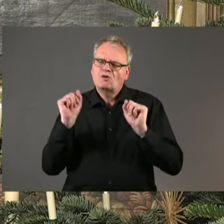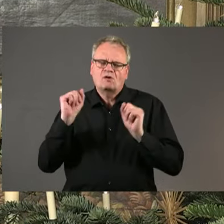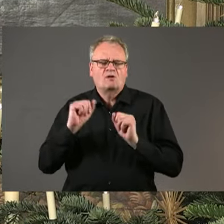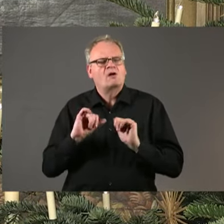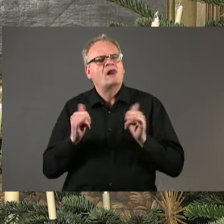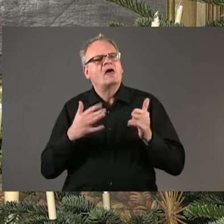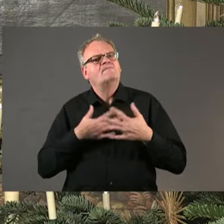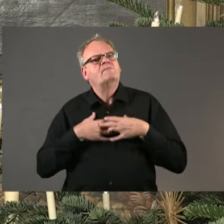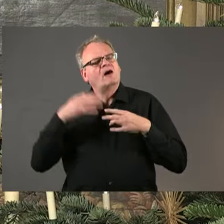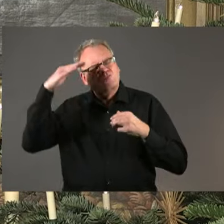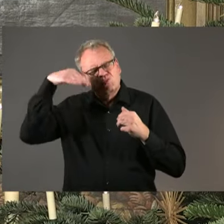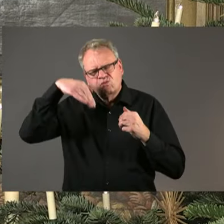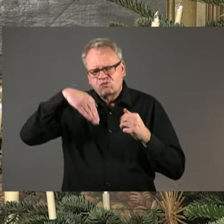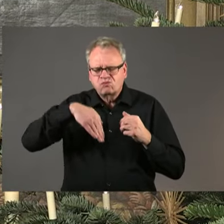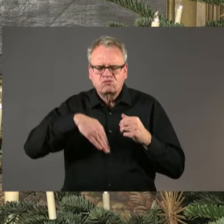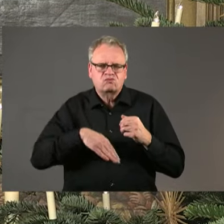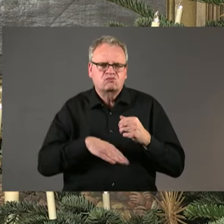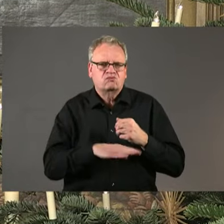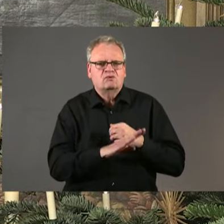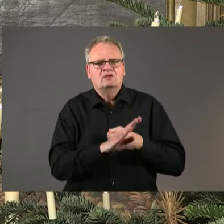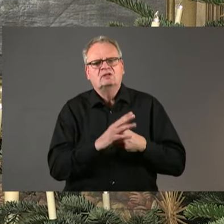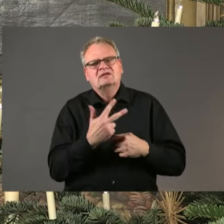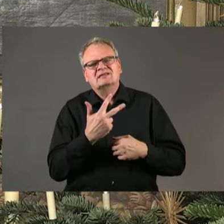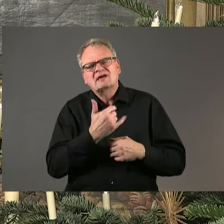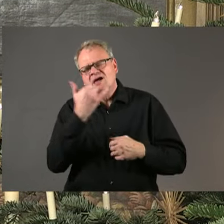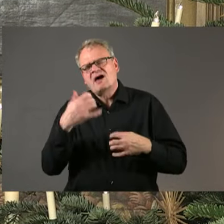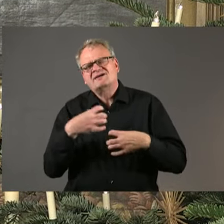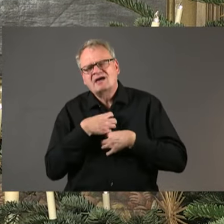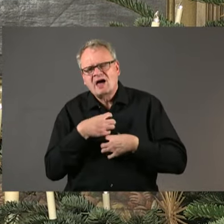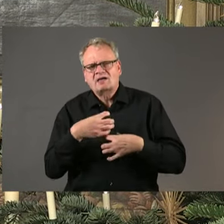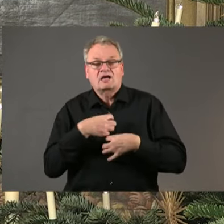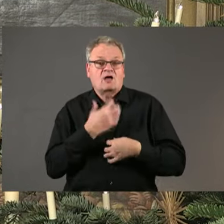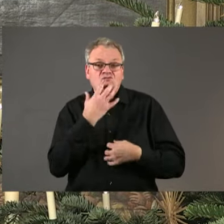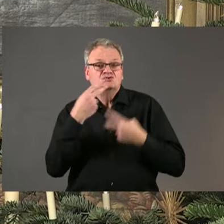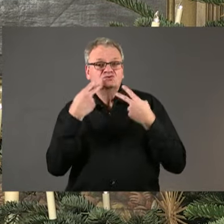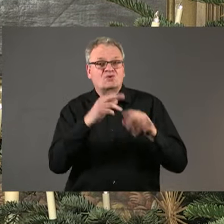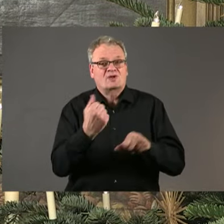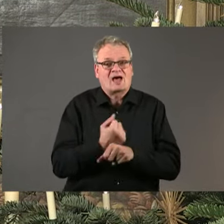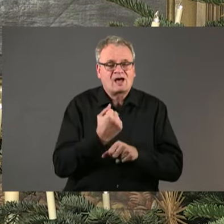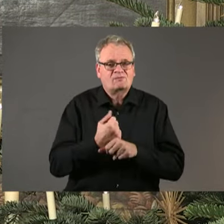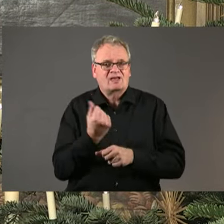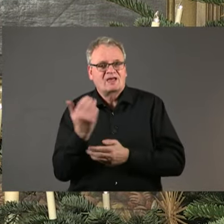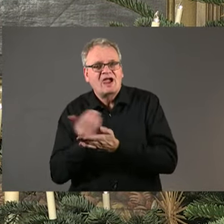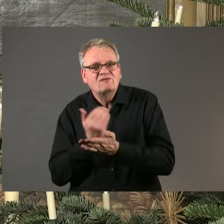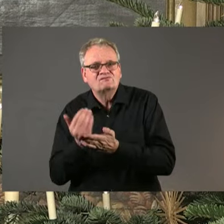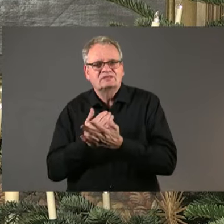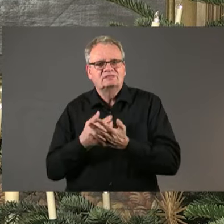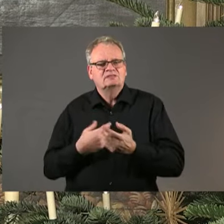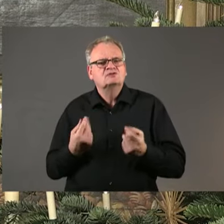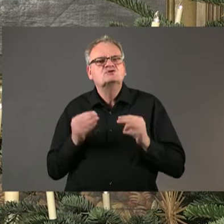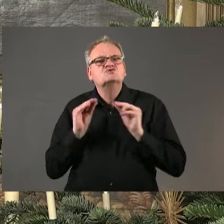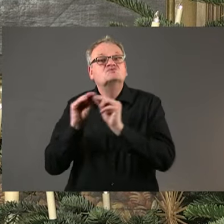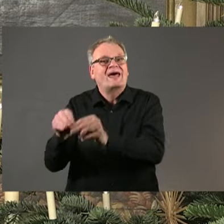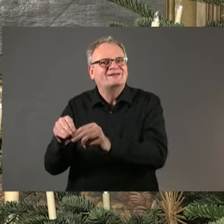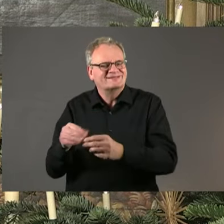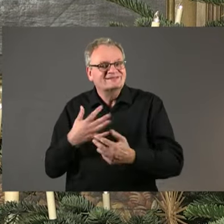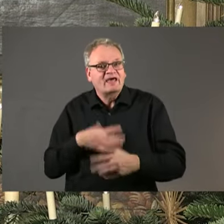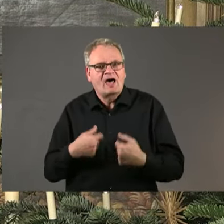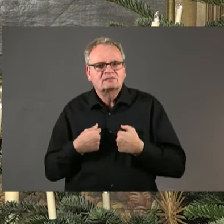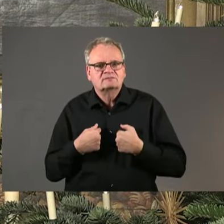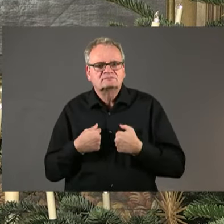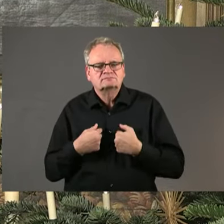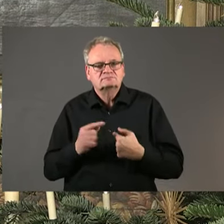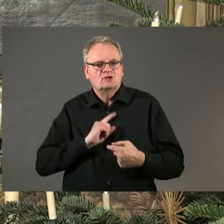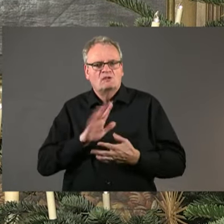befinde. Seit über 3 Jahren krank und würde doch so gerne arbeiten, mein Geld verdienen, spenden können. Ich fühle